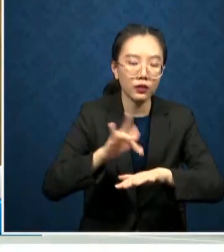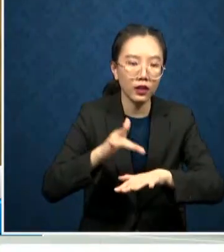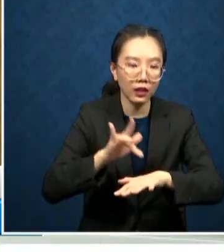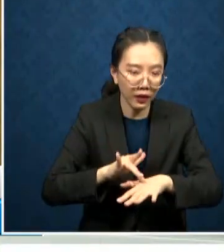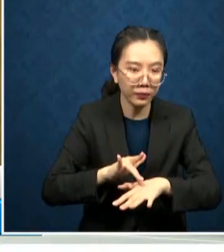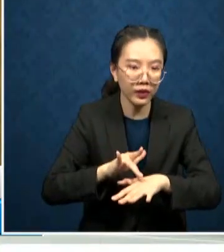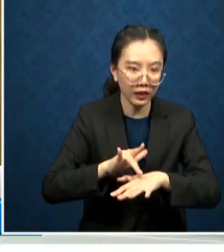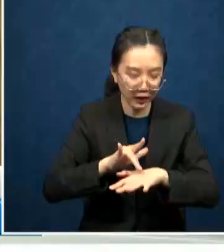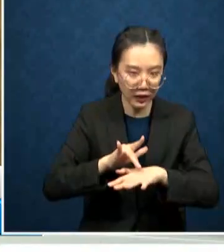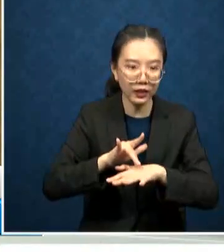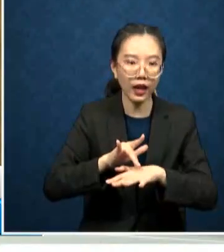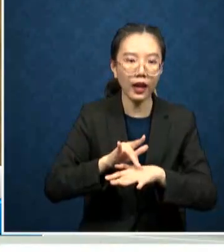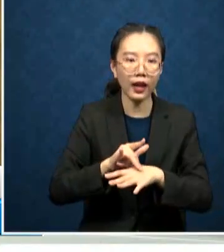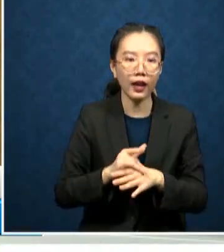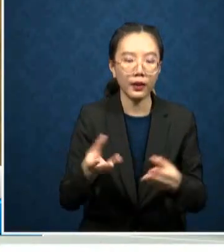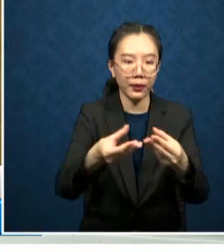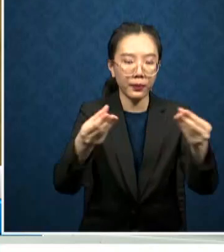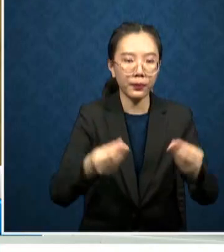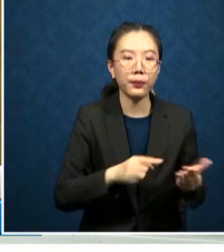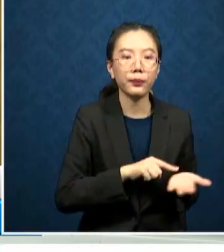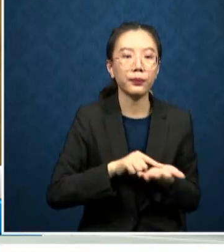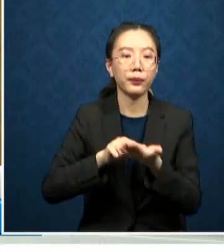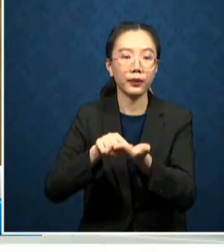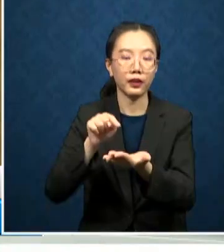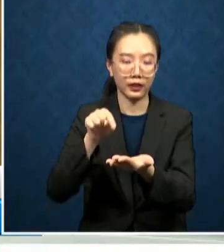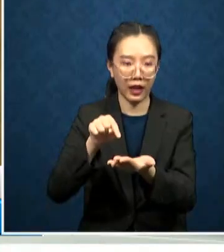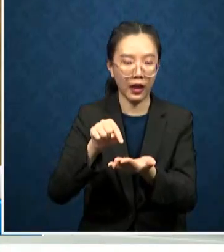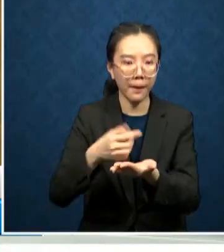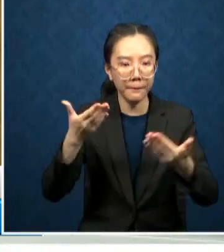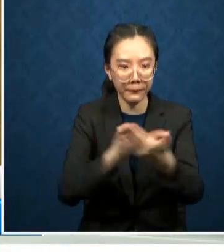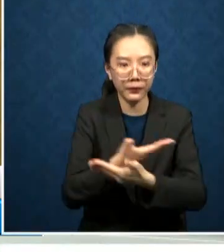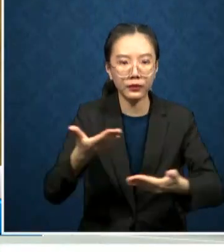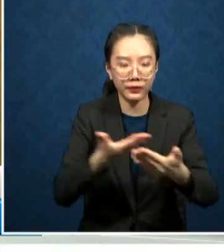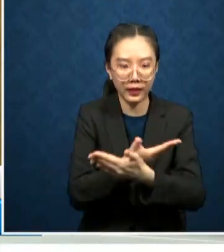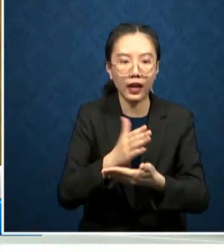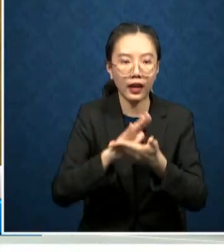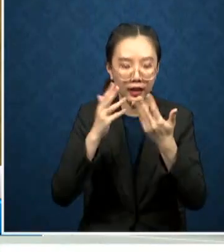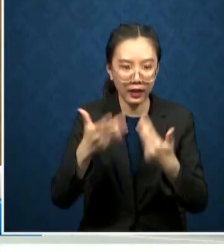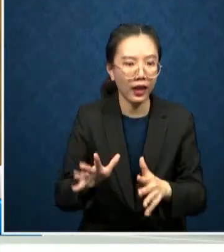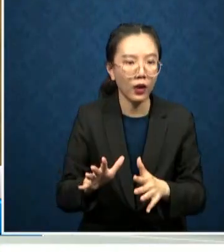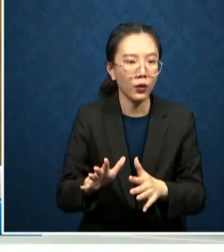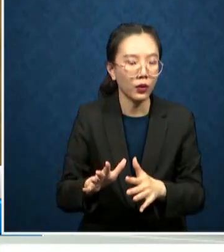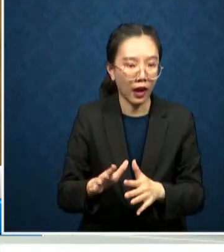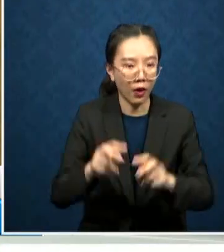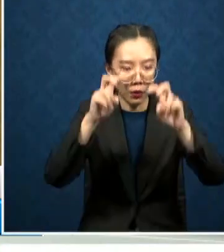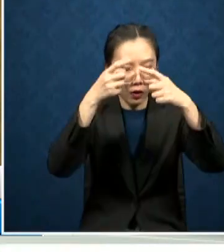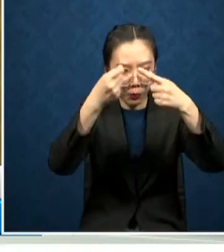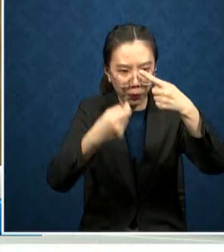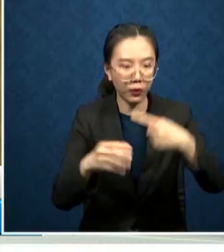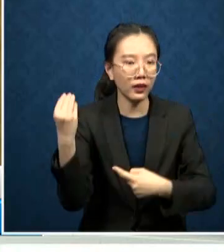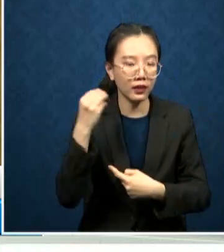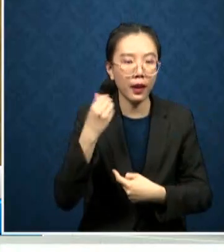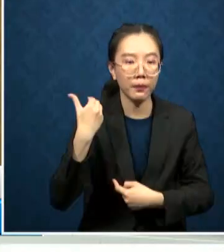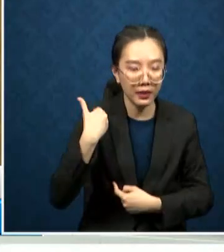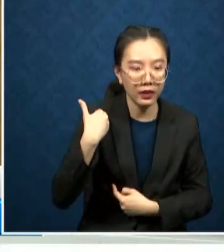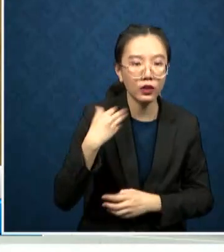ได้นำเสนอรายงานพิจารณาศึกษาด้านสิ่งแวดล้อมให้กับสภาแห่งนี้พิจารณาไปแล้วหลายเรื่องได้แก่ฝุ่นจิ๋ว